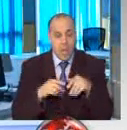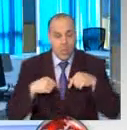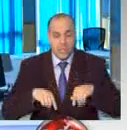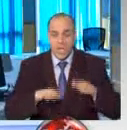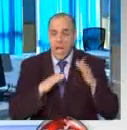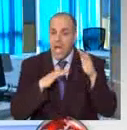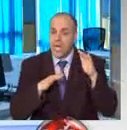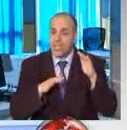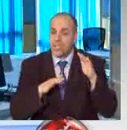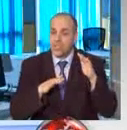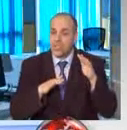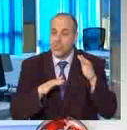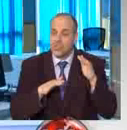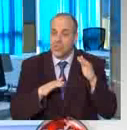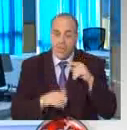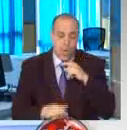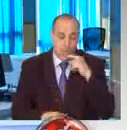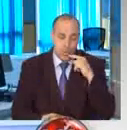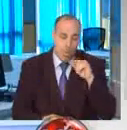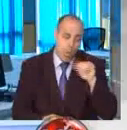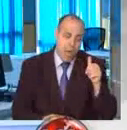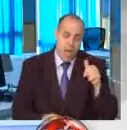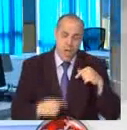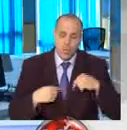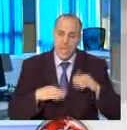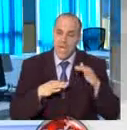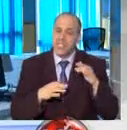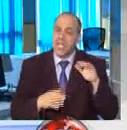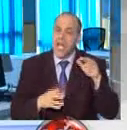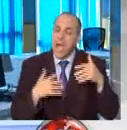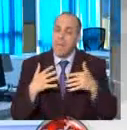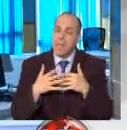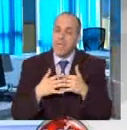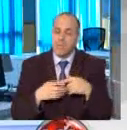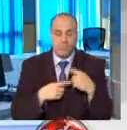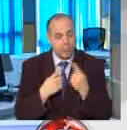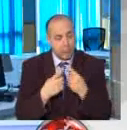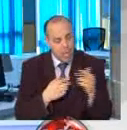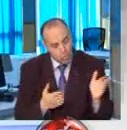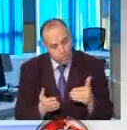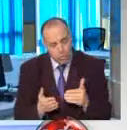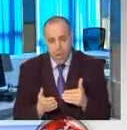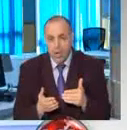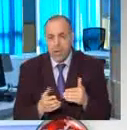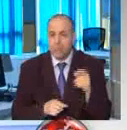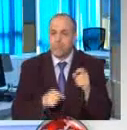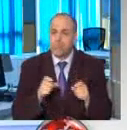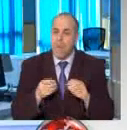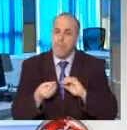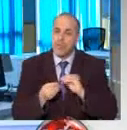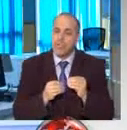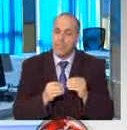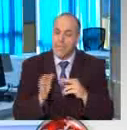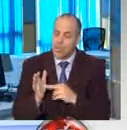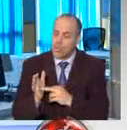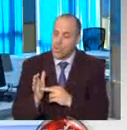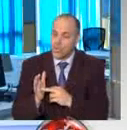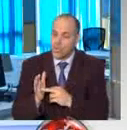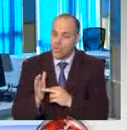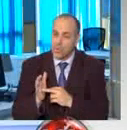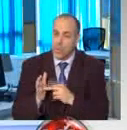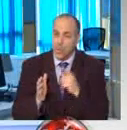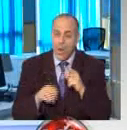الخارجية الروسي سيرغي لافروف ونظيره الأمريكي جون كيري إلى استئناف المحادثات بين أطراف الأزمة السورية تحت